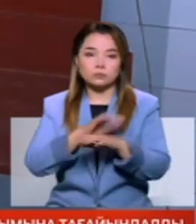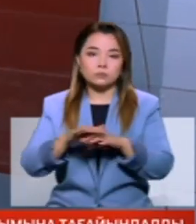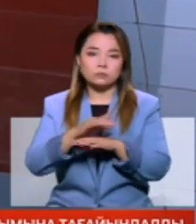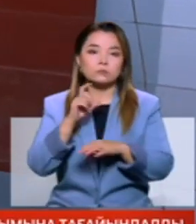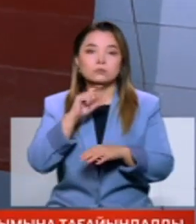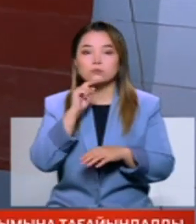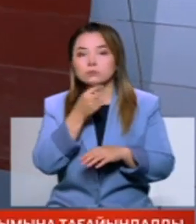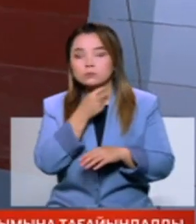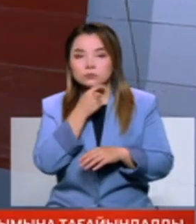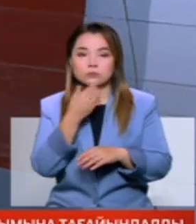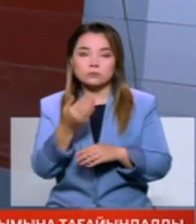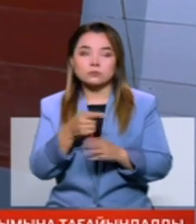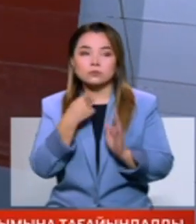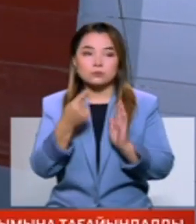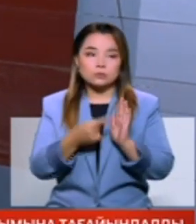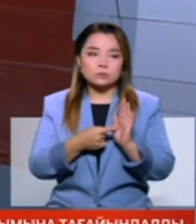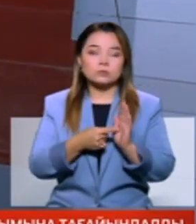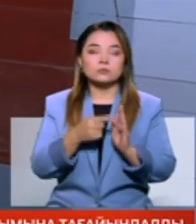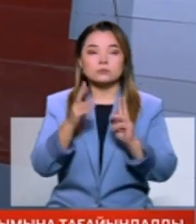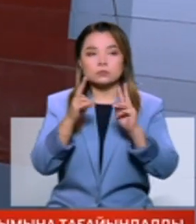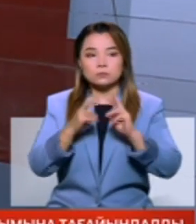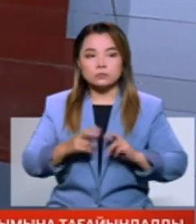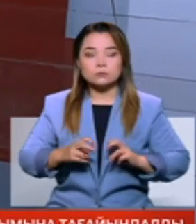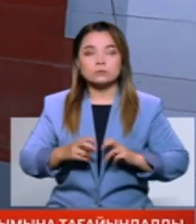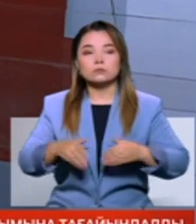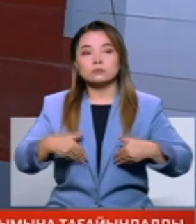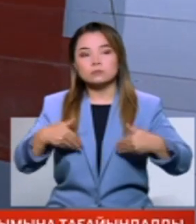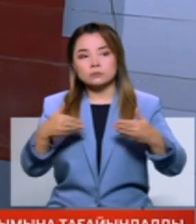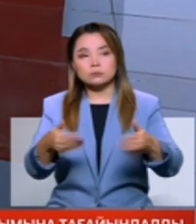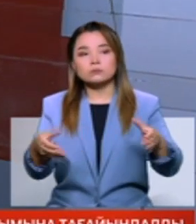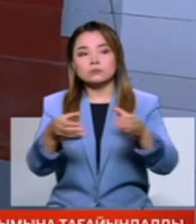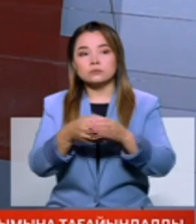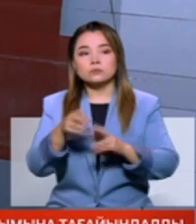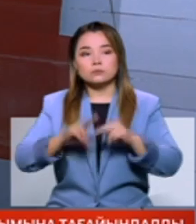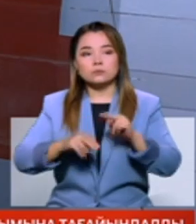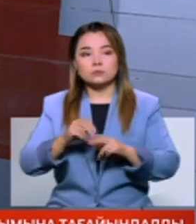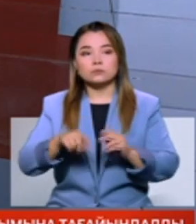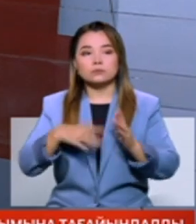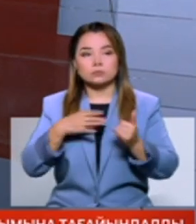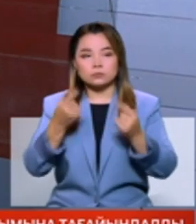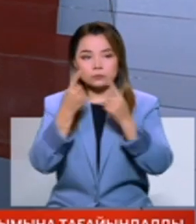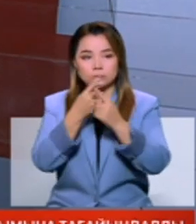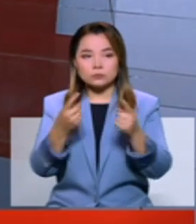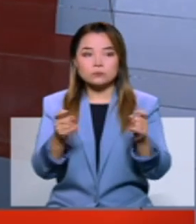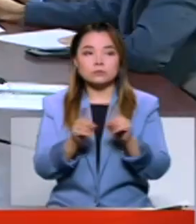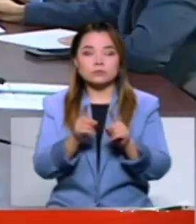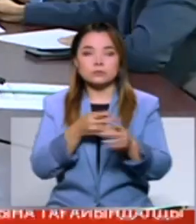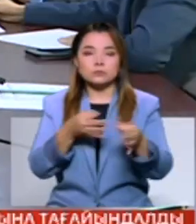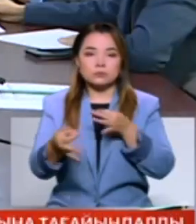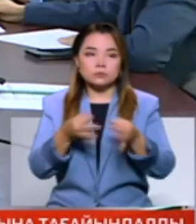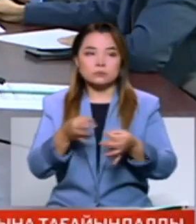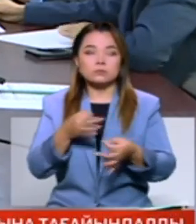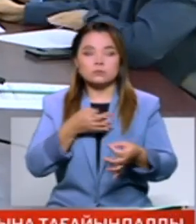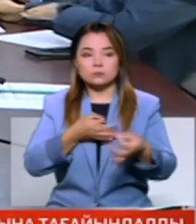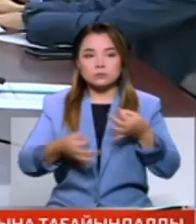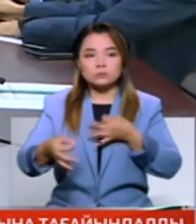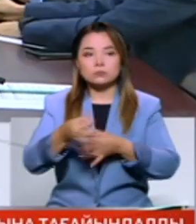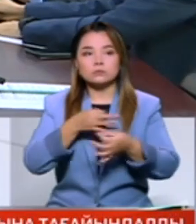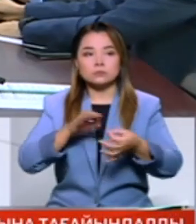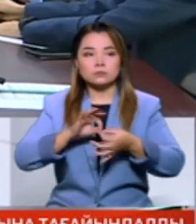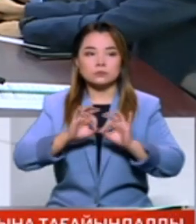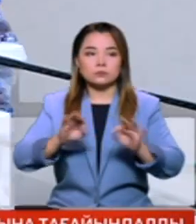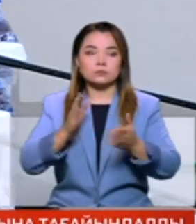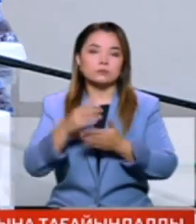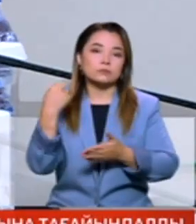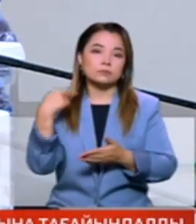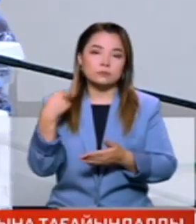Сондай-ақ елімізде экономикалық сұрақтар бойынша сарапшылар кеңес құрылады. Бұл туралы жолдауда көтерілген негізгі мәселелер талқыланған жиында айтылды.